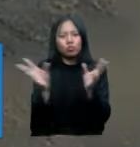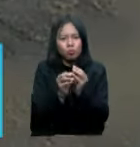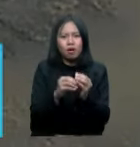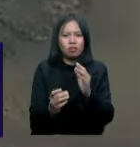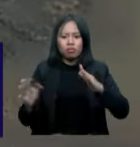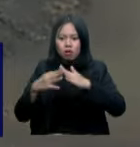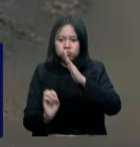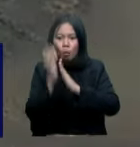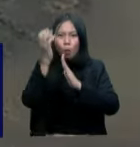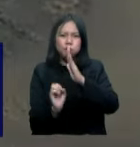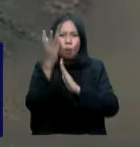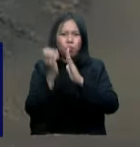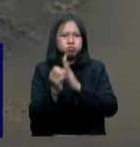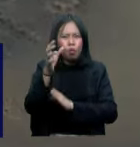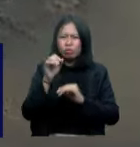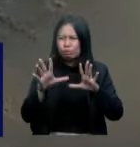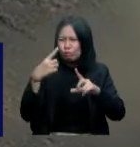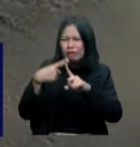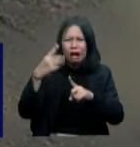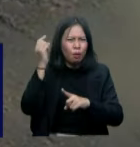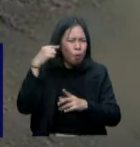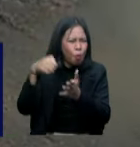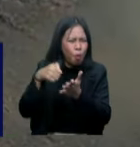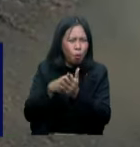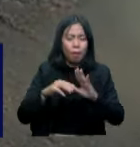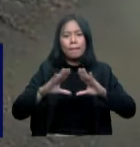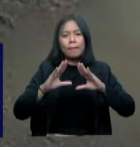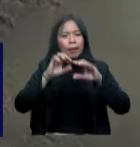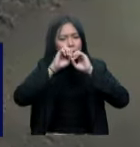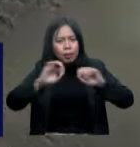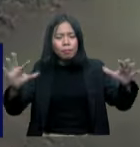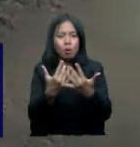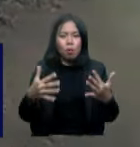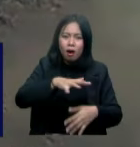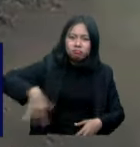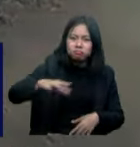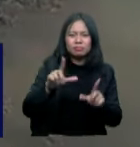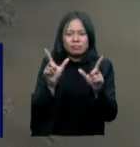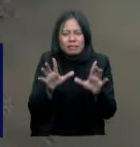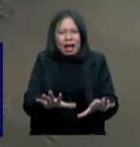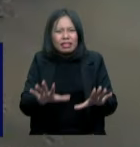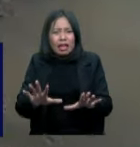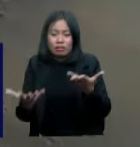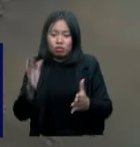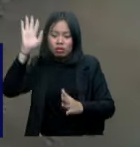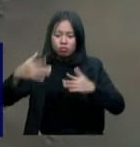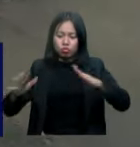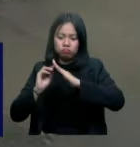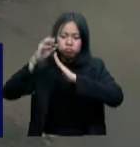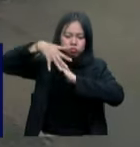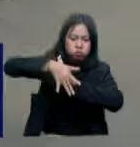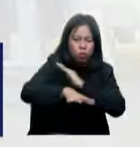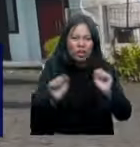24 jam terakhir sudah 10 kali erupsi BPBD mengghimbau penambang pasir untuk waspada terutama potensi banjir lahar